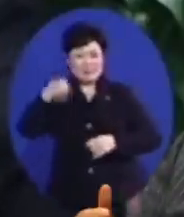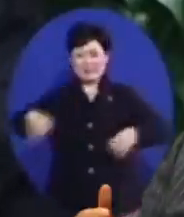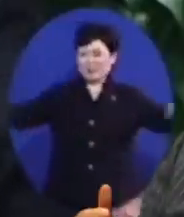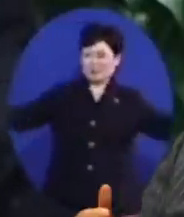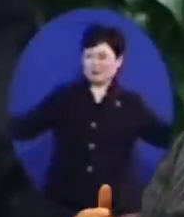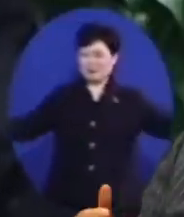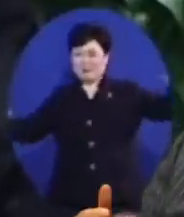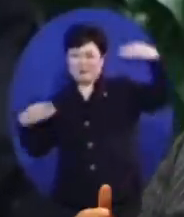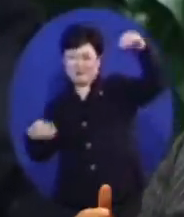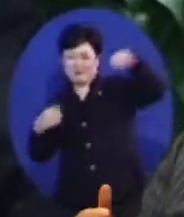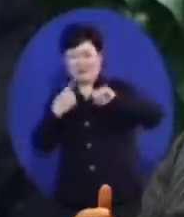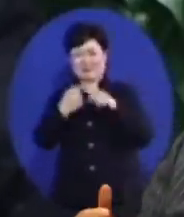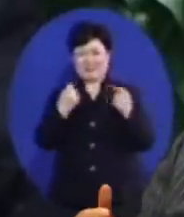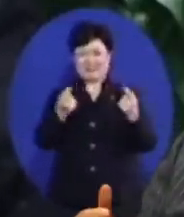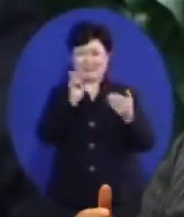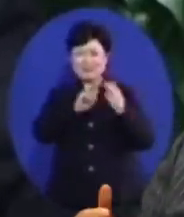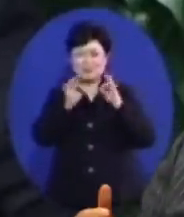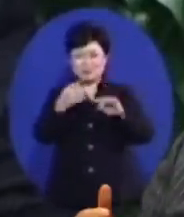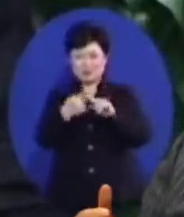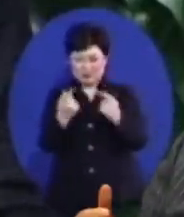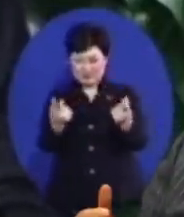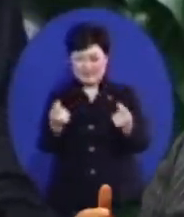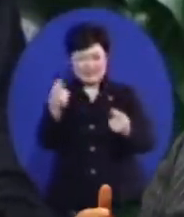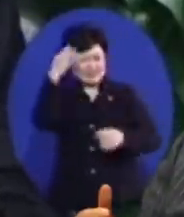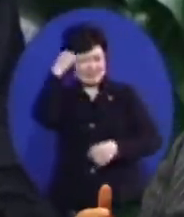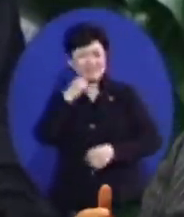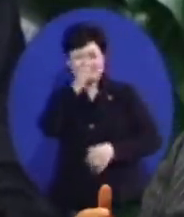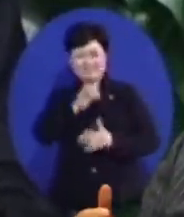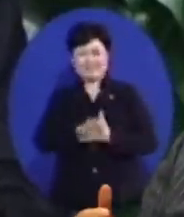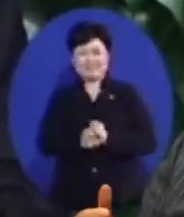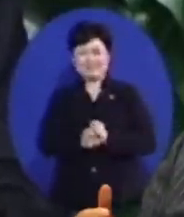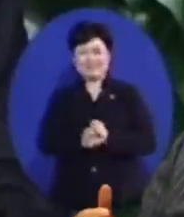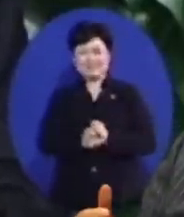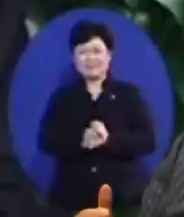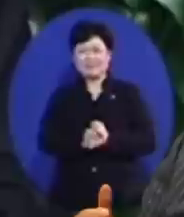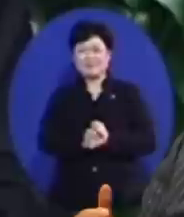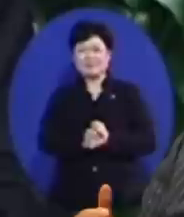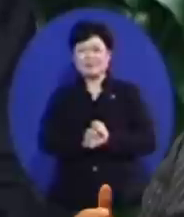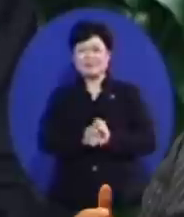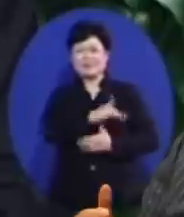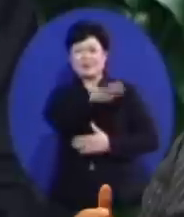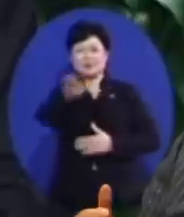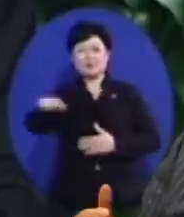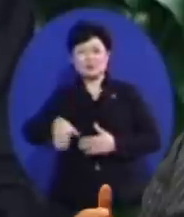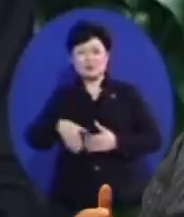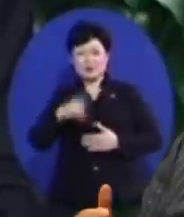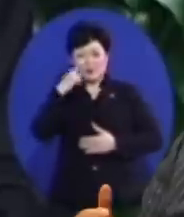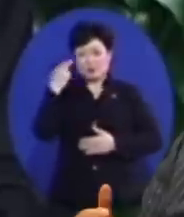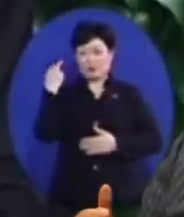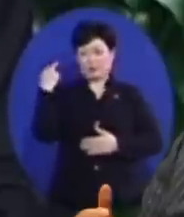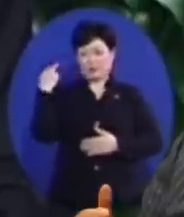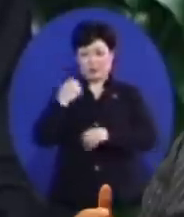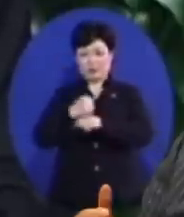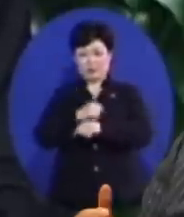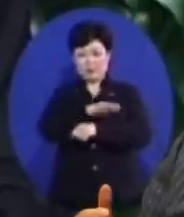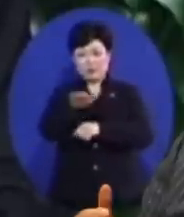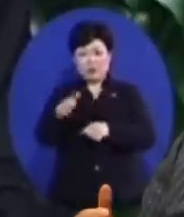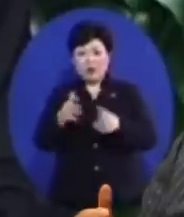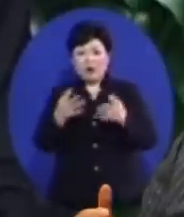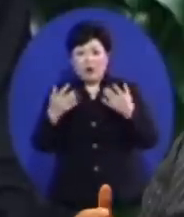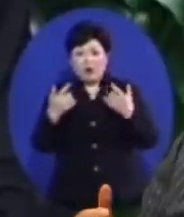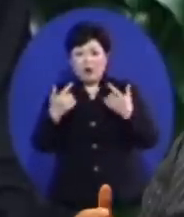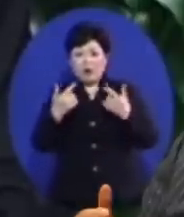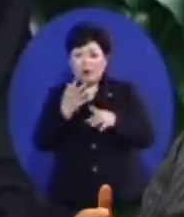춤추면서 그 찬송을 부르시는 게 기억이 나는 것입니다. 우리 가만히 한번 뒤를 돌아보십시오. 우리가 언제 기도 많이